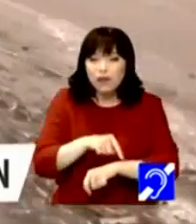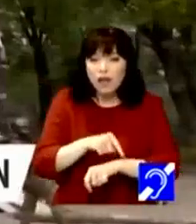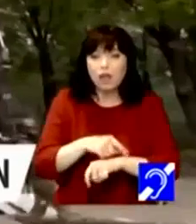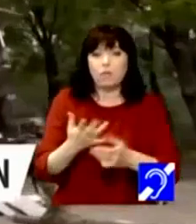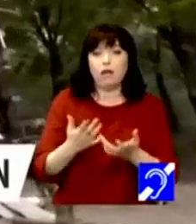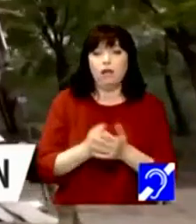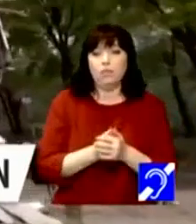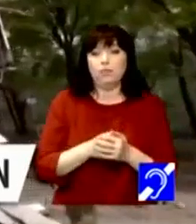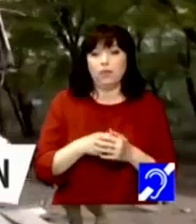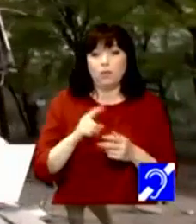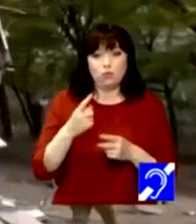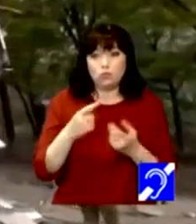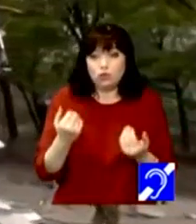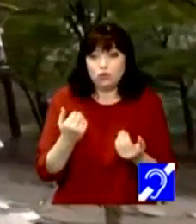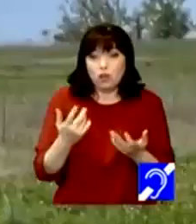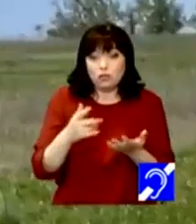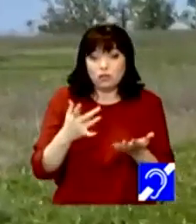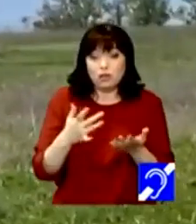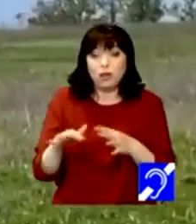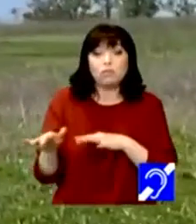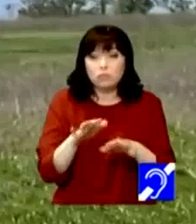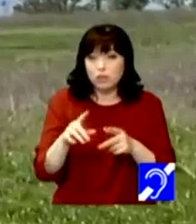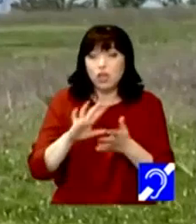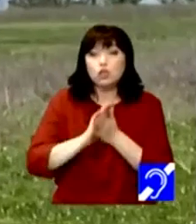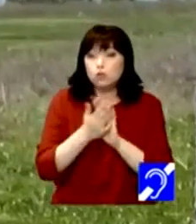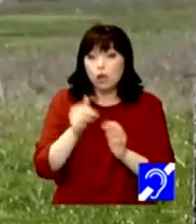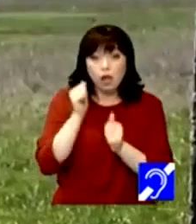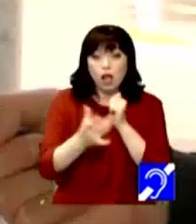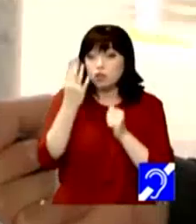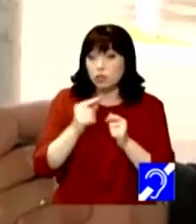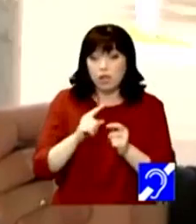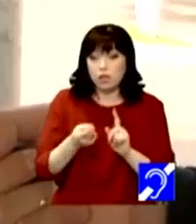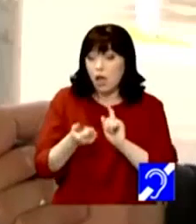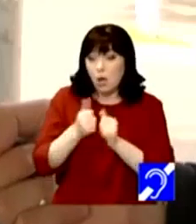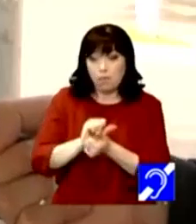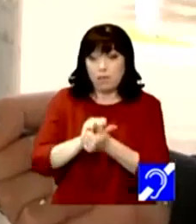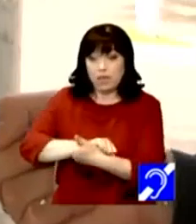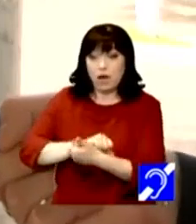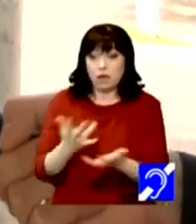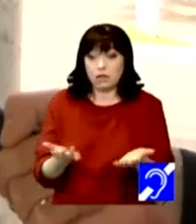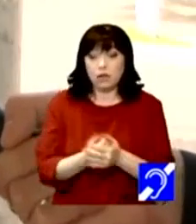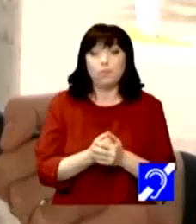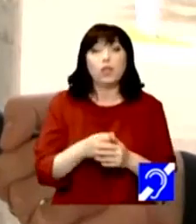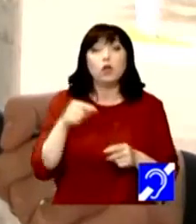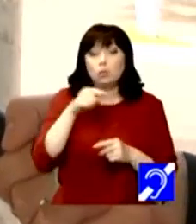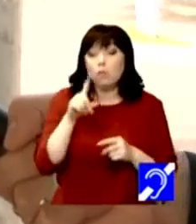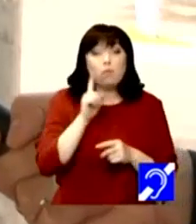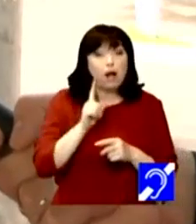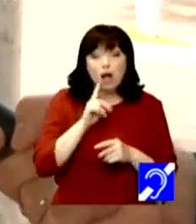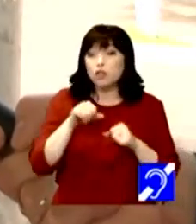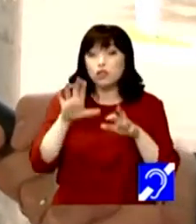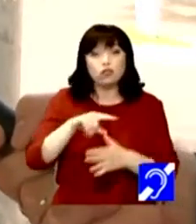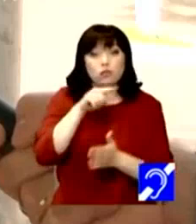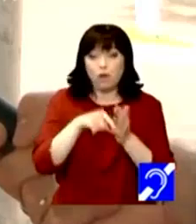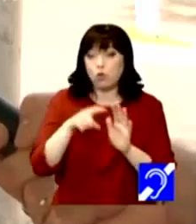că situația în acest război se schimbă și în zile, uneori și în ore. Până nu se lămurește cu Donbasul, Rusia